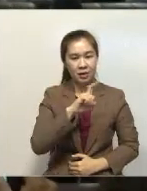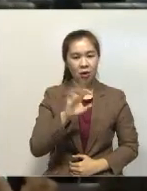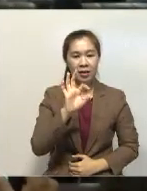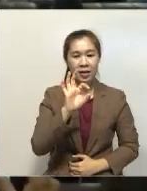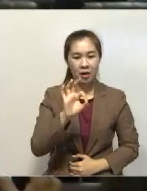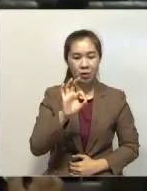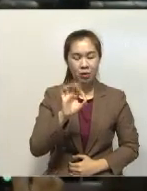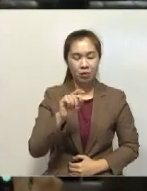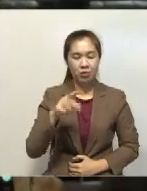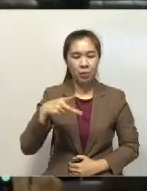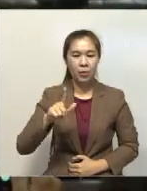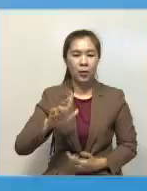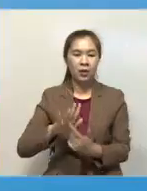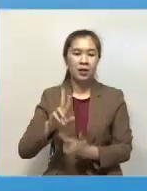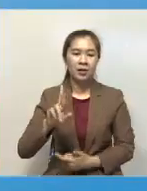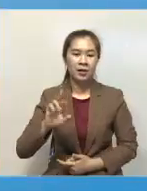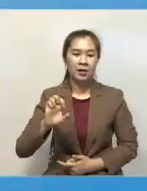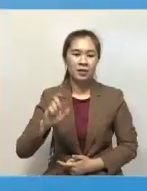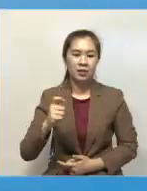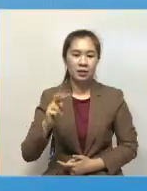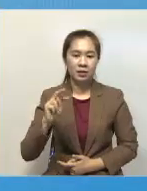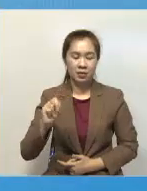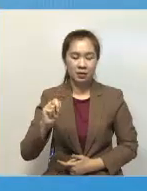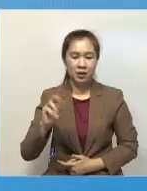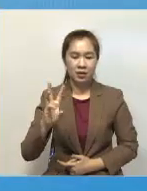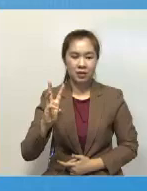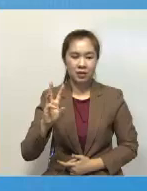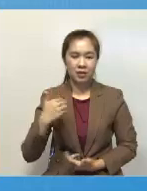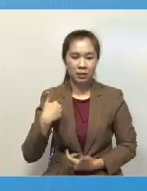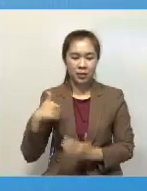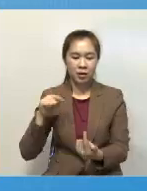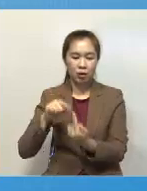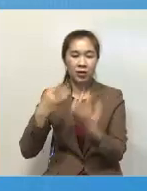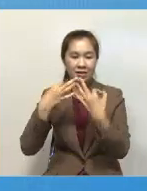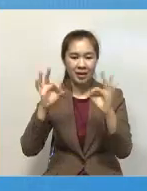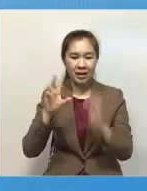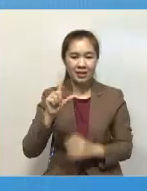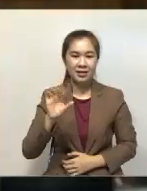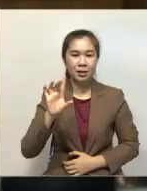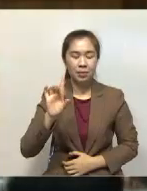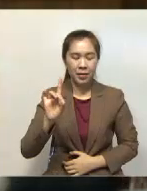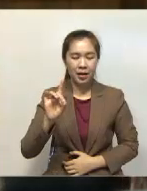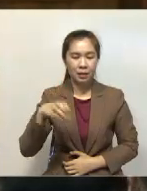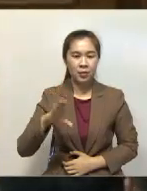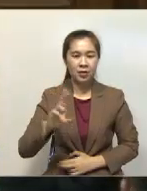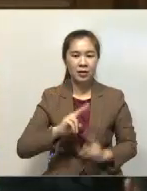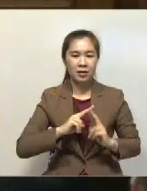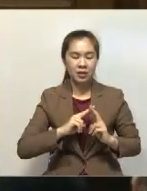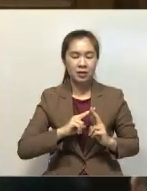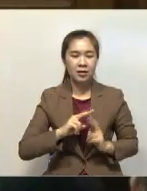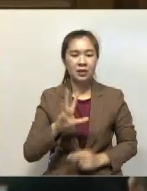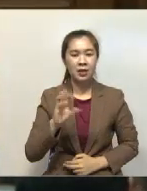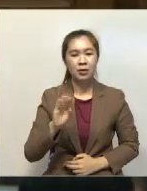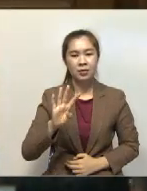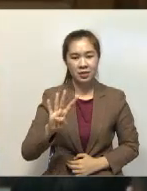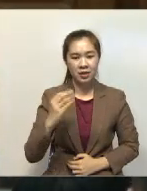คนข้าราชการพลเรือน69คนส่วนราชการอิสระ28คนภาคเอกชน15คนบุคคลทั่วไป